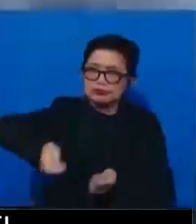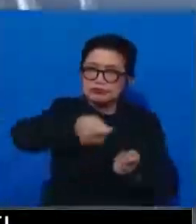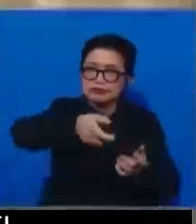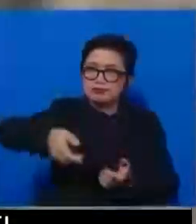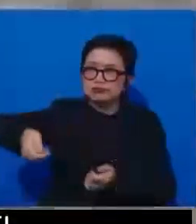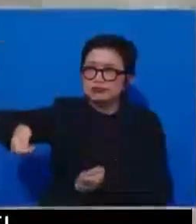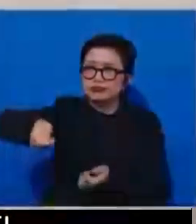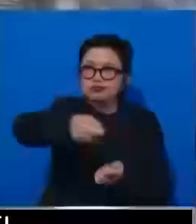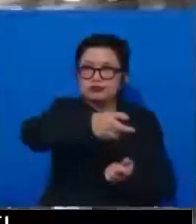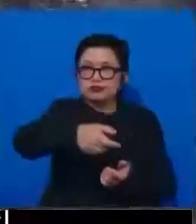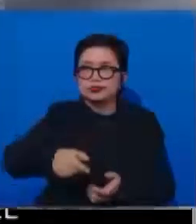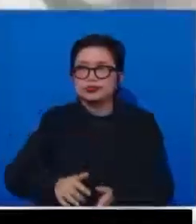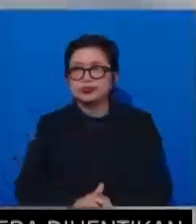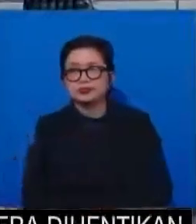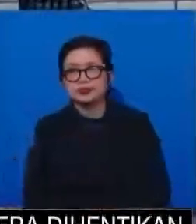ini.